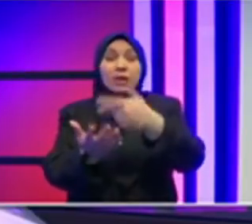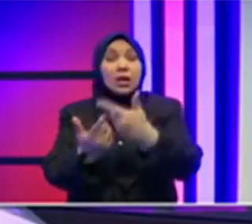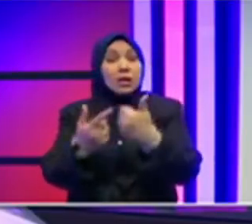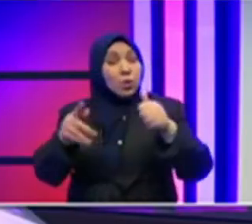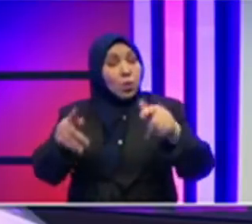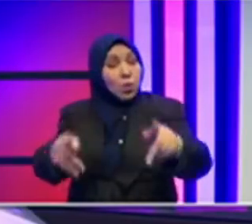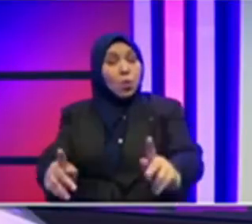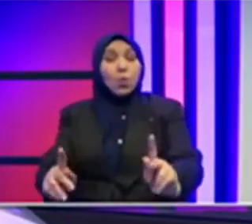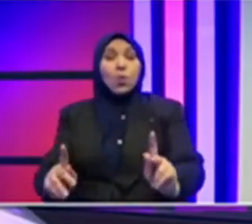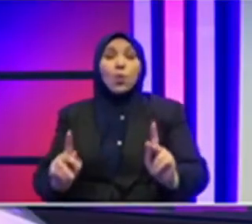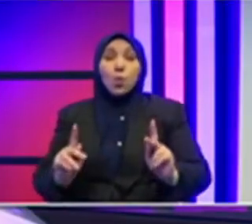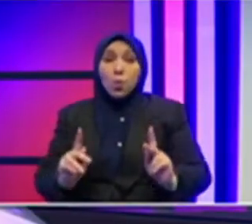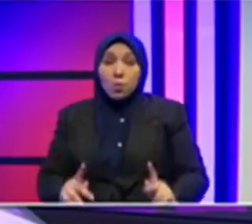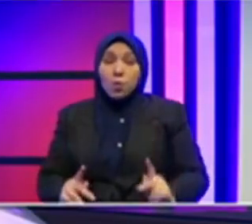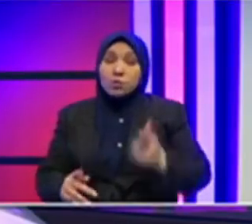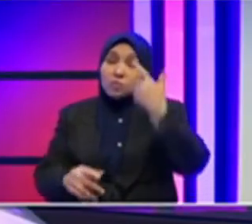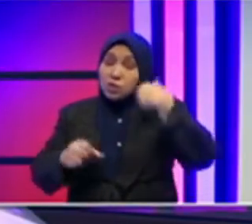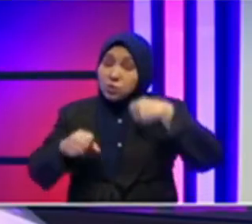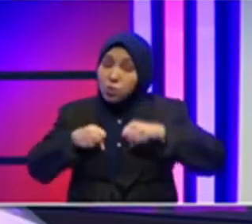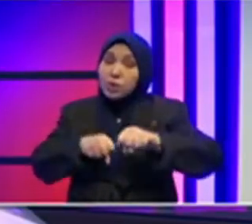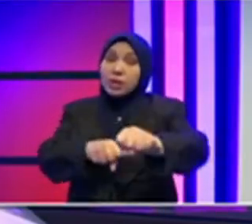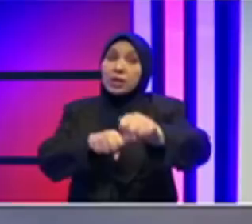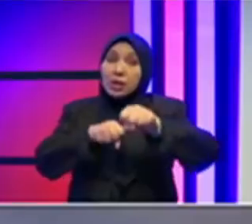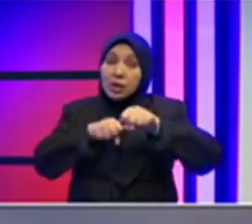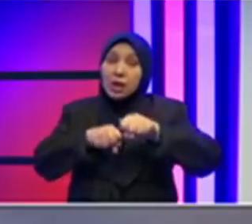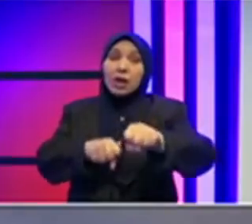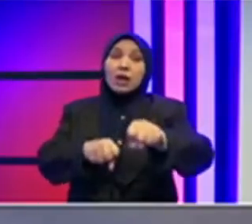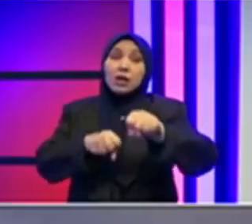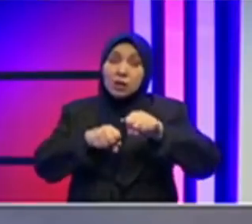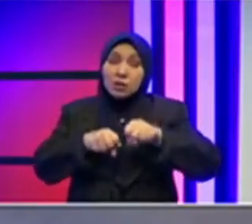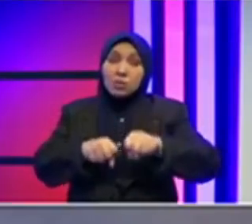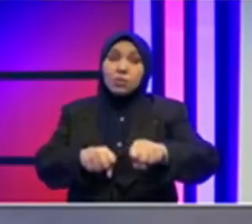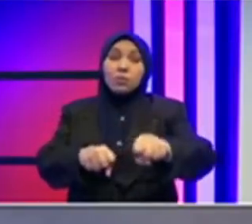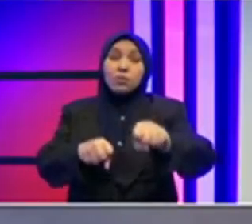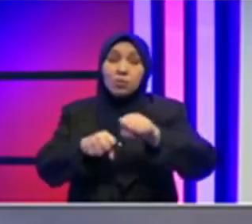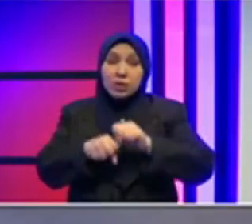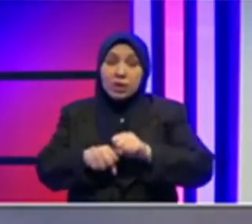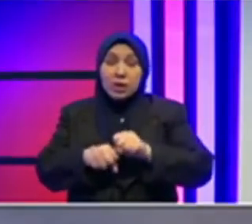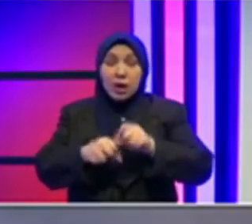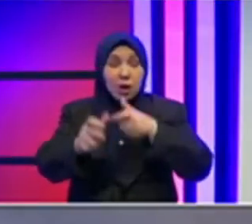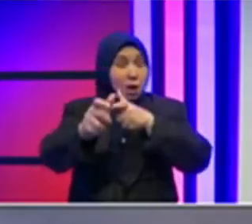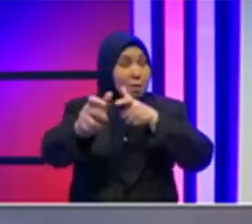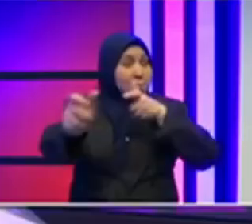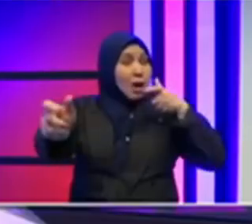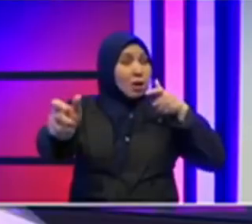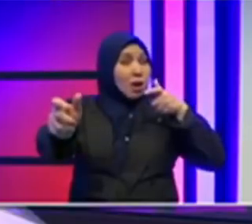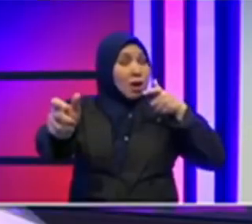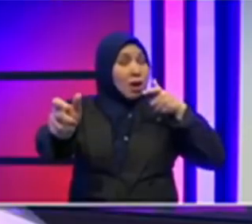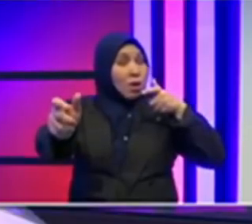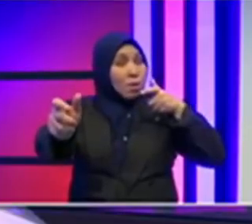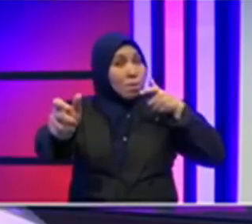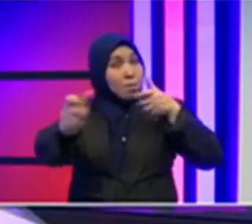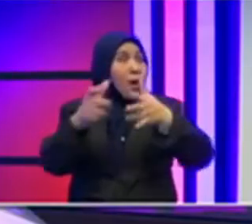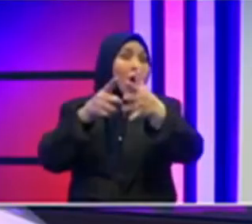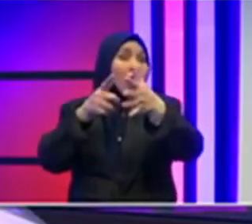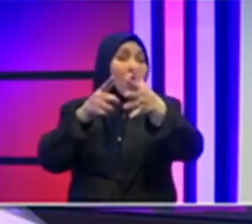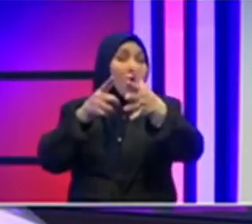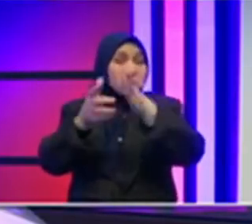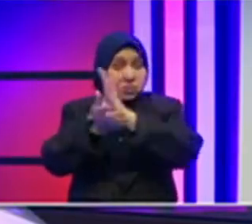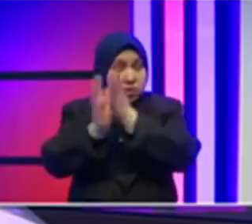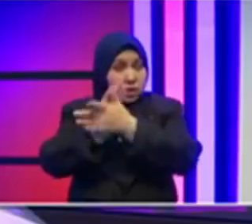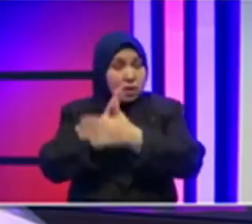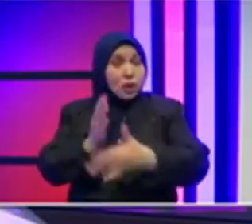itu sebabnya naik kuda lari di medan, anak panah terlepas busur, ya, dulu